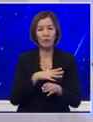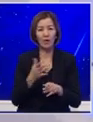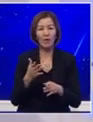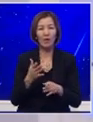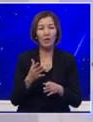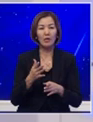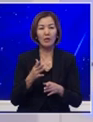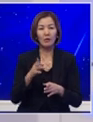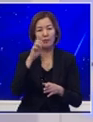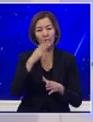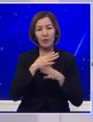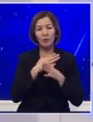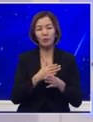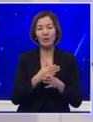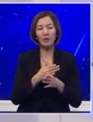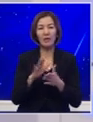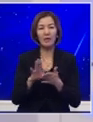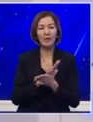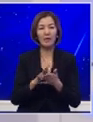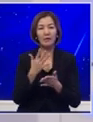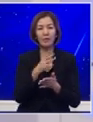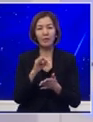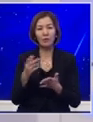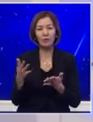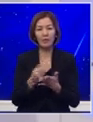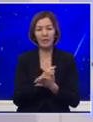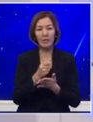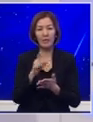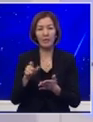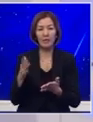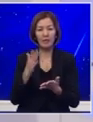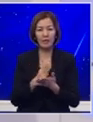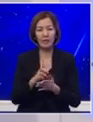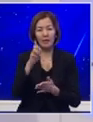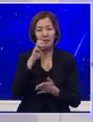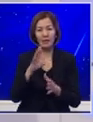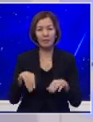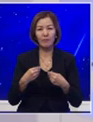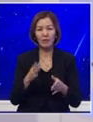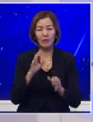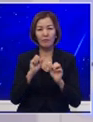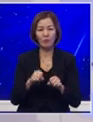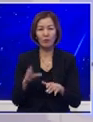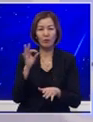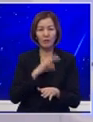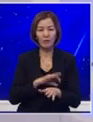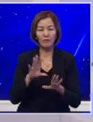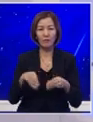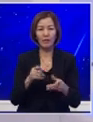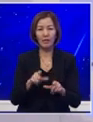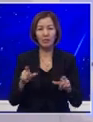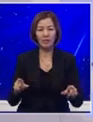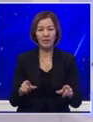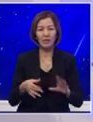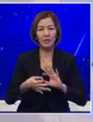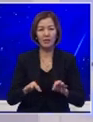бөлініпті. Олардың қатарында субсидиямен қайтарымсыз 5 миллион тенгенің егерлері де бар. Мемлекеттен берілген мүмкіндікті тиімді